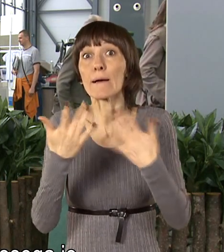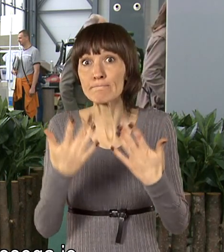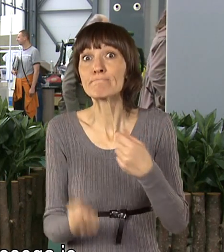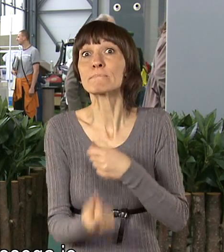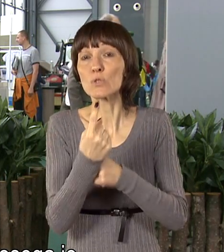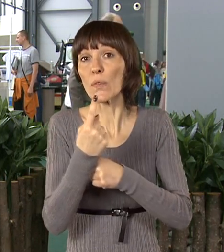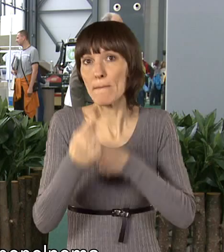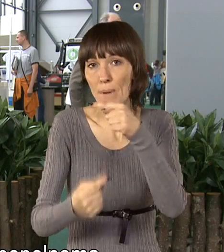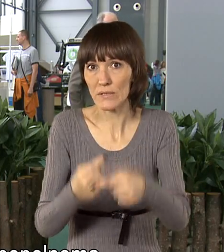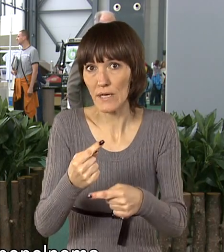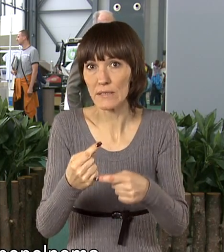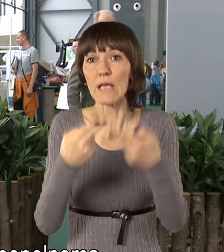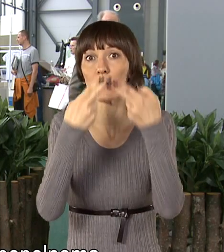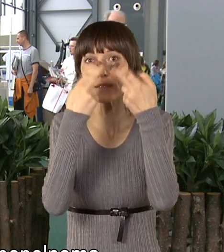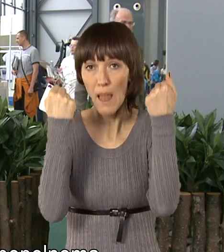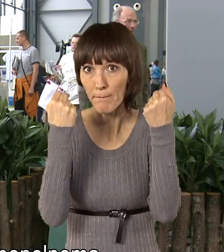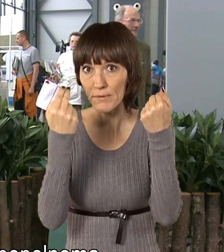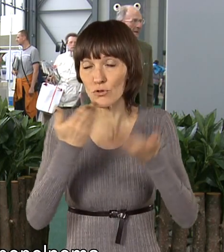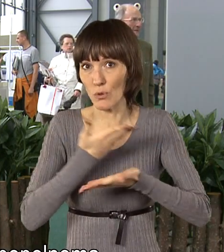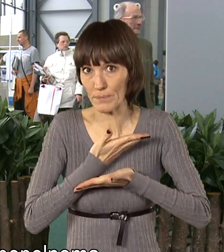vidim, ko sem izgubil vid popolnoma.